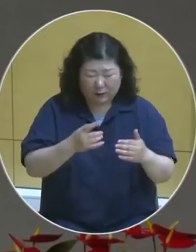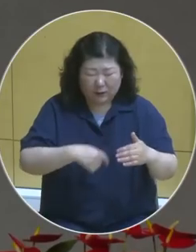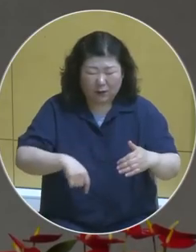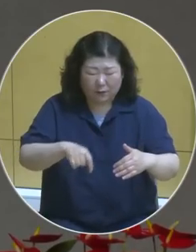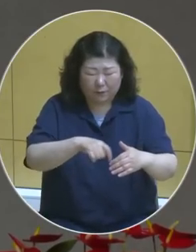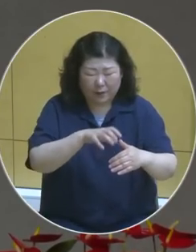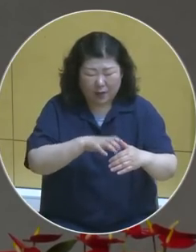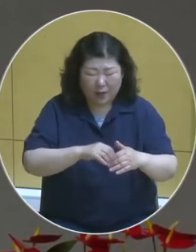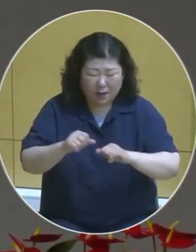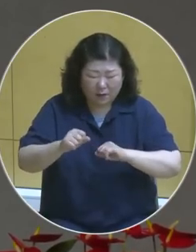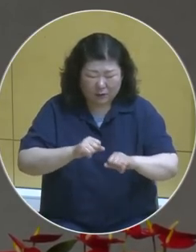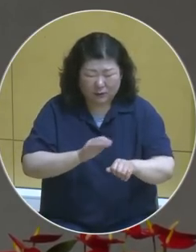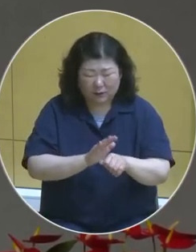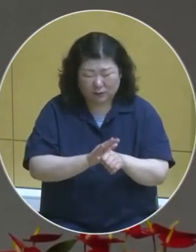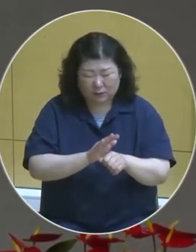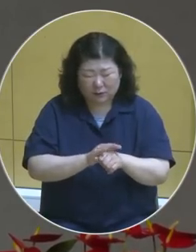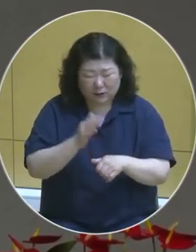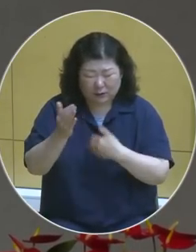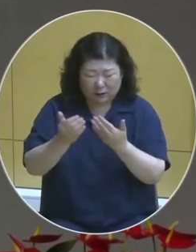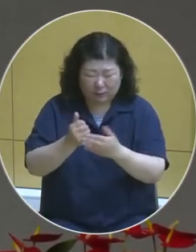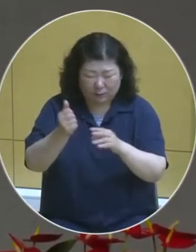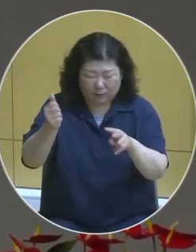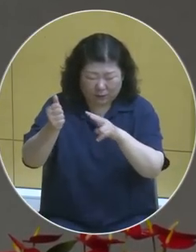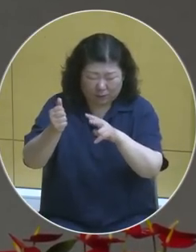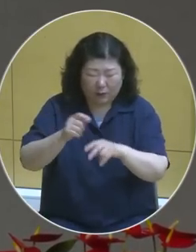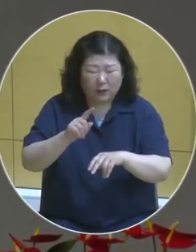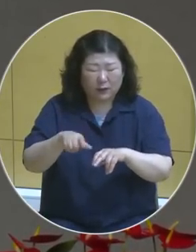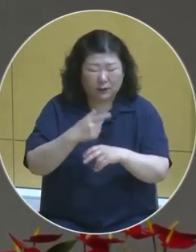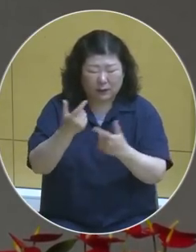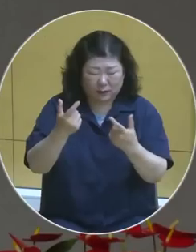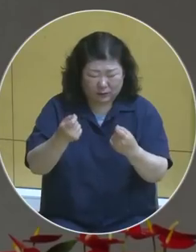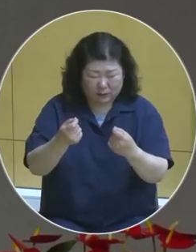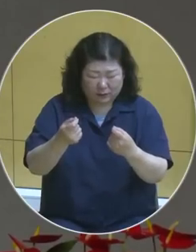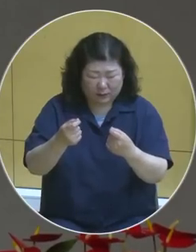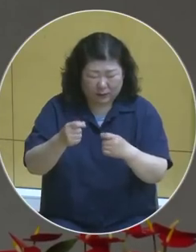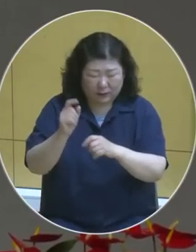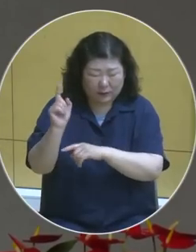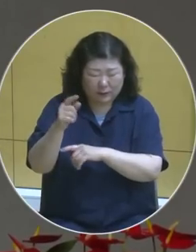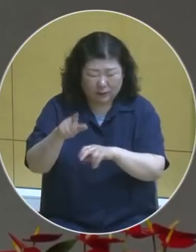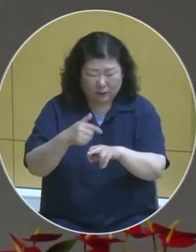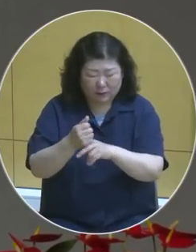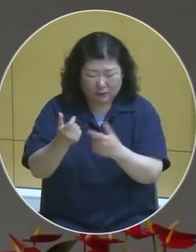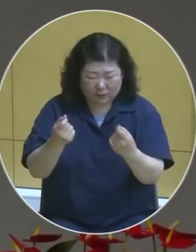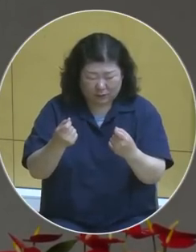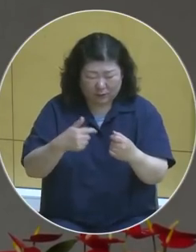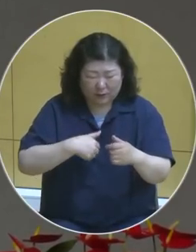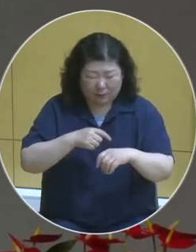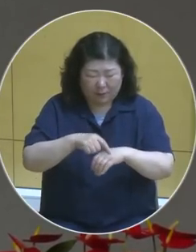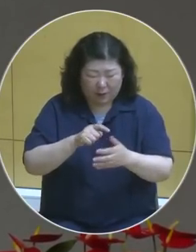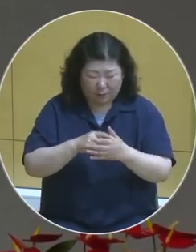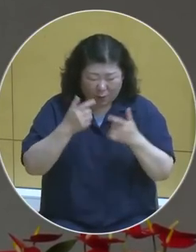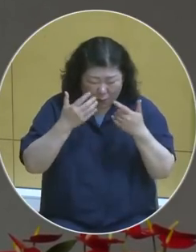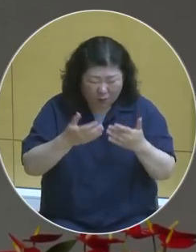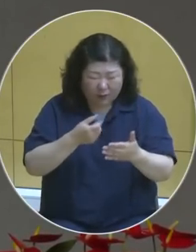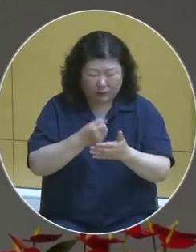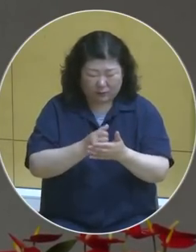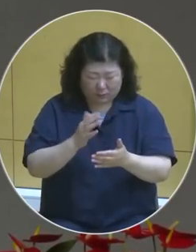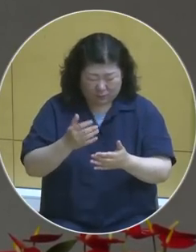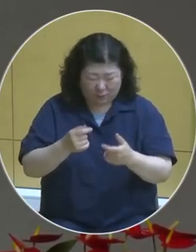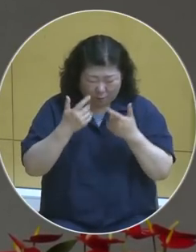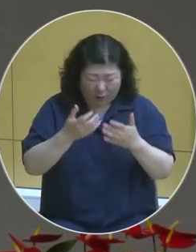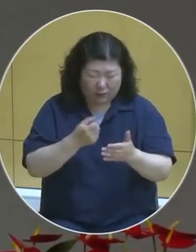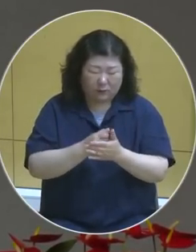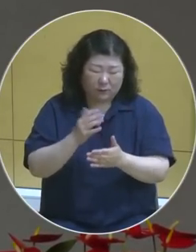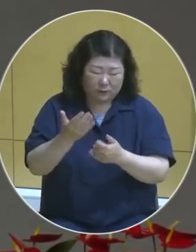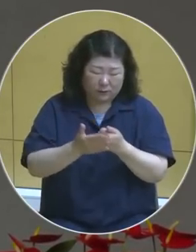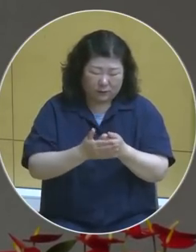하나님 바라보며 다윗처럼 내 마음이 확정되었고 내 마음이 확정되었사오니 내가 하나님 새벽을